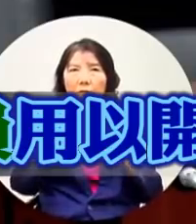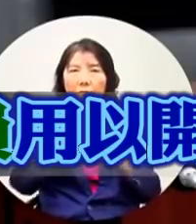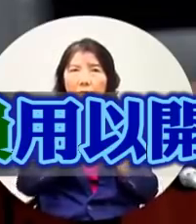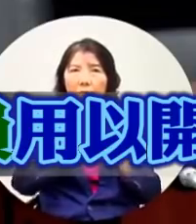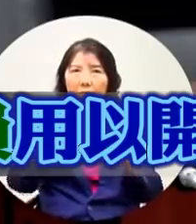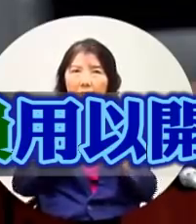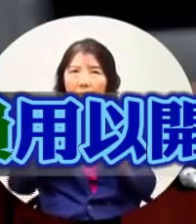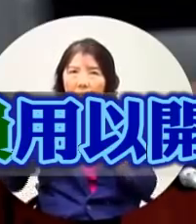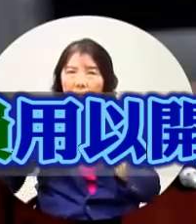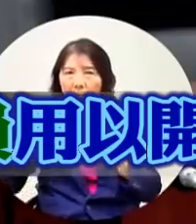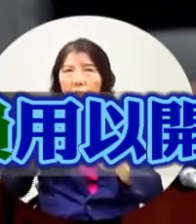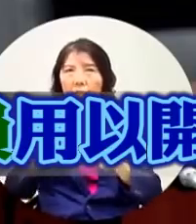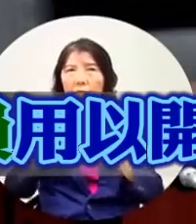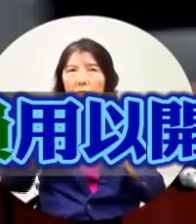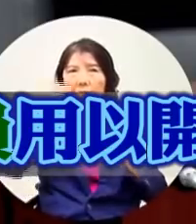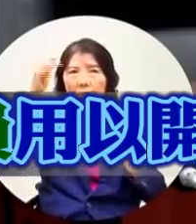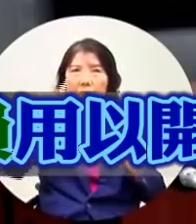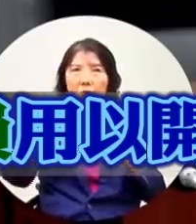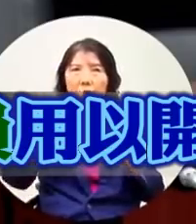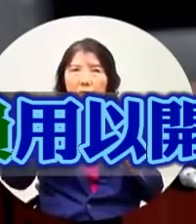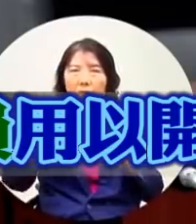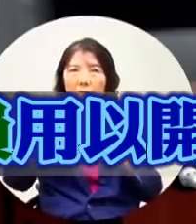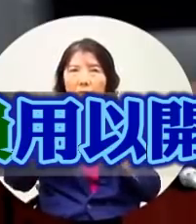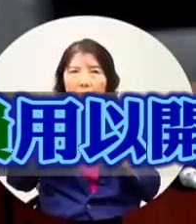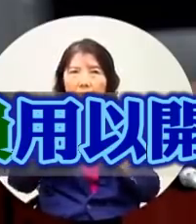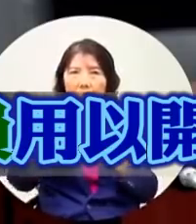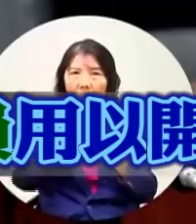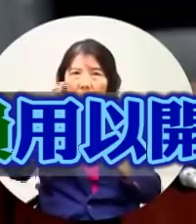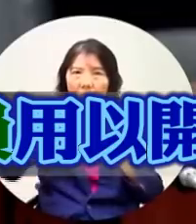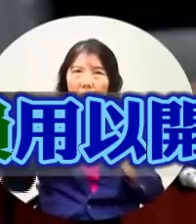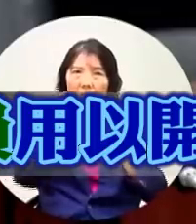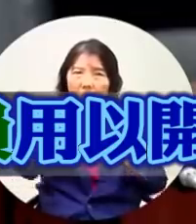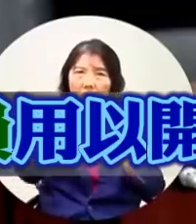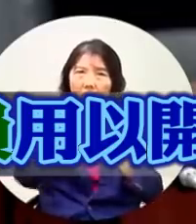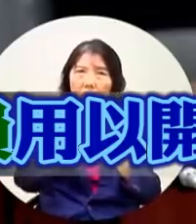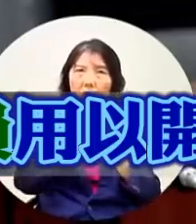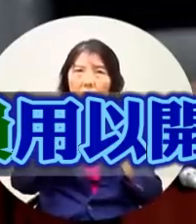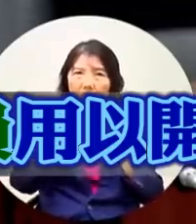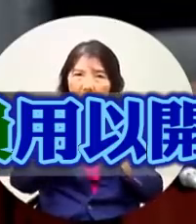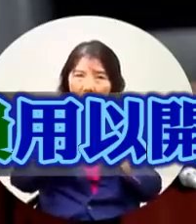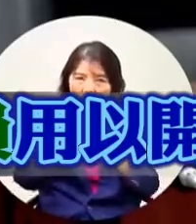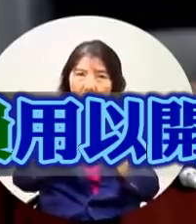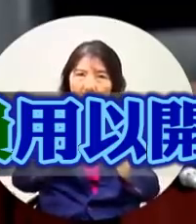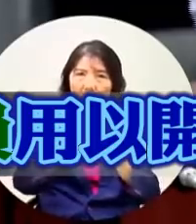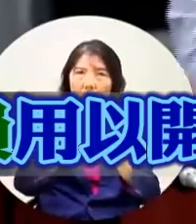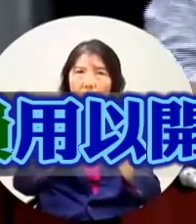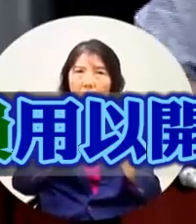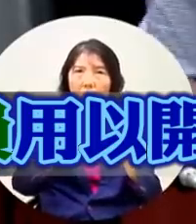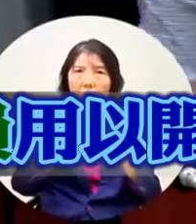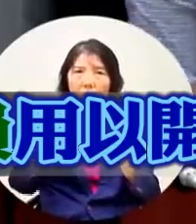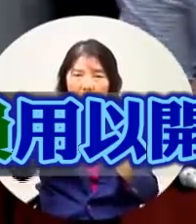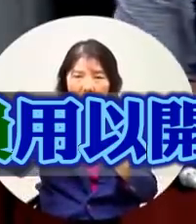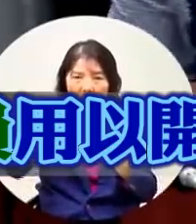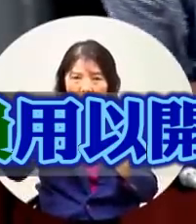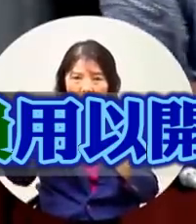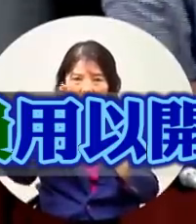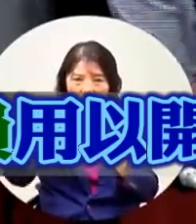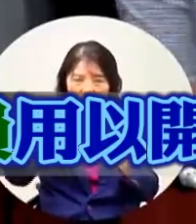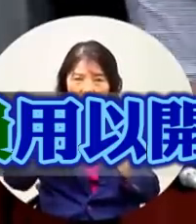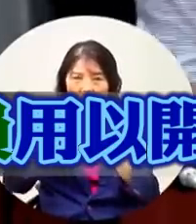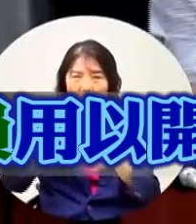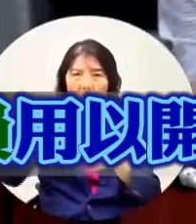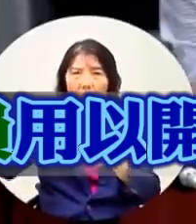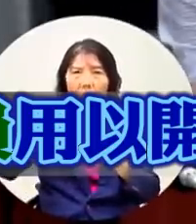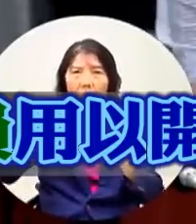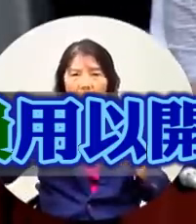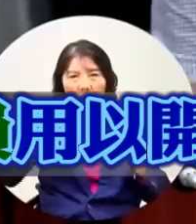不是高主秘继续上任后继续敲版税，然后呢今天也没有到场来说明。